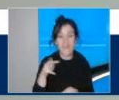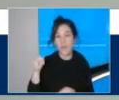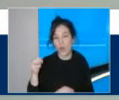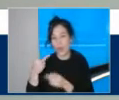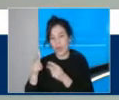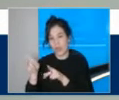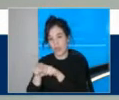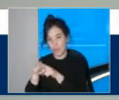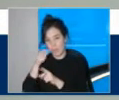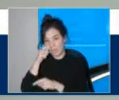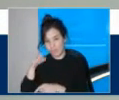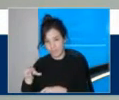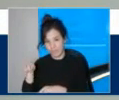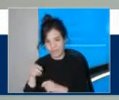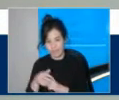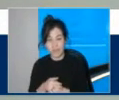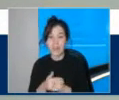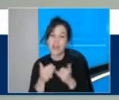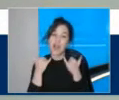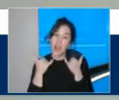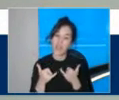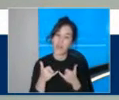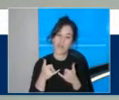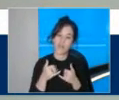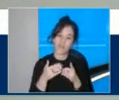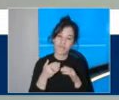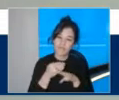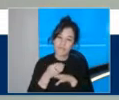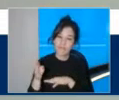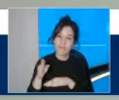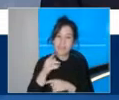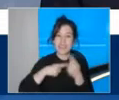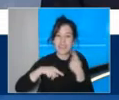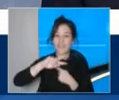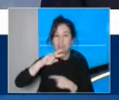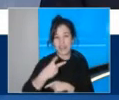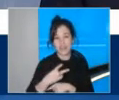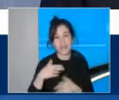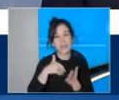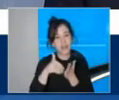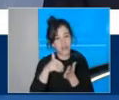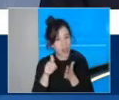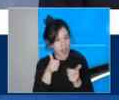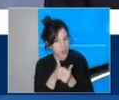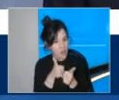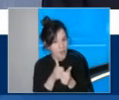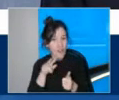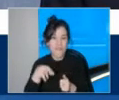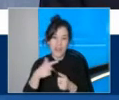לנו, דוקטור נבון, למעשה אנחנו הולכים לסבב שני, אז אנחנו נמשיך לעקוב ונהיה בקשר גם